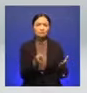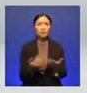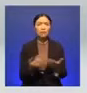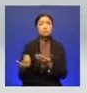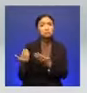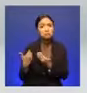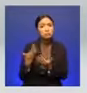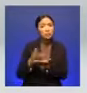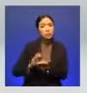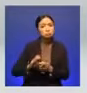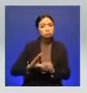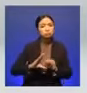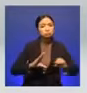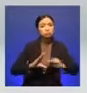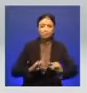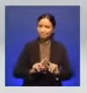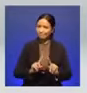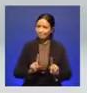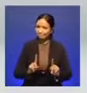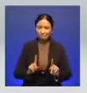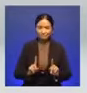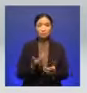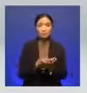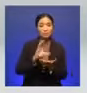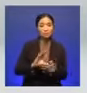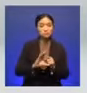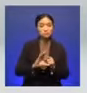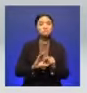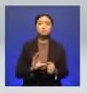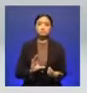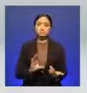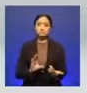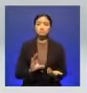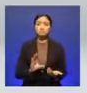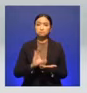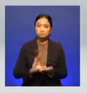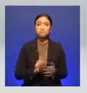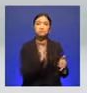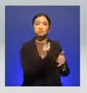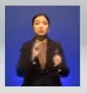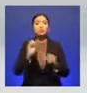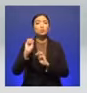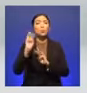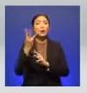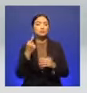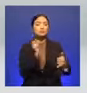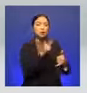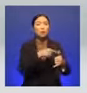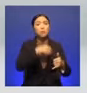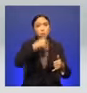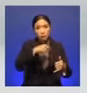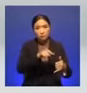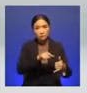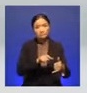ระงบประมาณหรือเปล่าแต่อีกด้านหนึ่งเนี่ยเงินงบประมาณที่เพิ่มขึ้นเนี่ยนะครับที่เป็นสวัสดิการสำหรับผู้สูงอายุเนี่ยมันจะนำไ